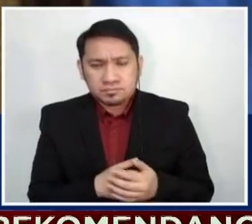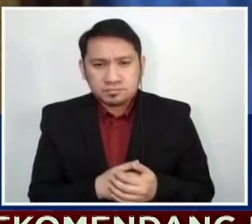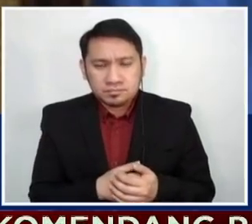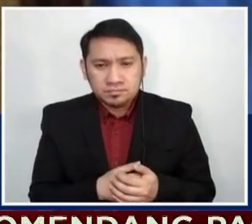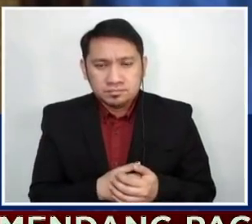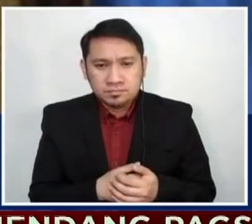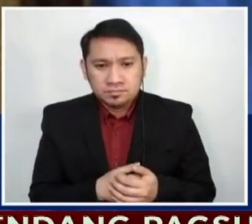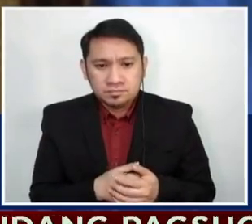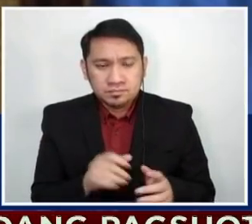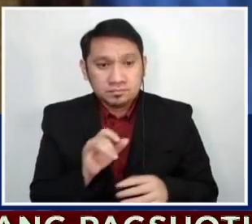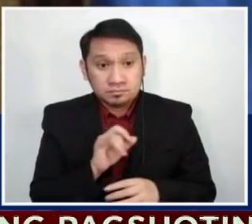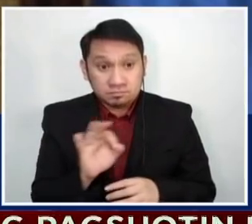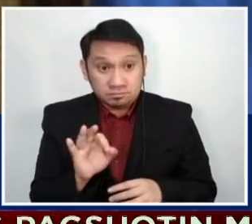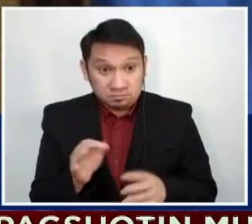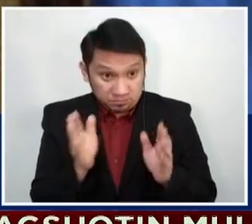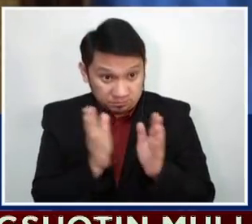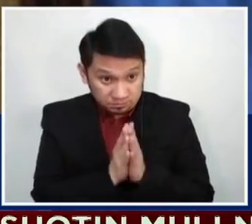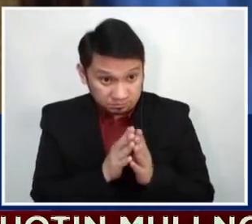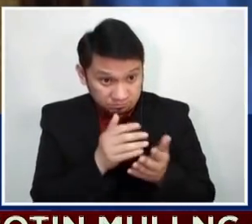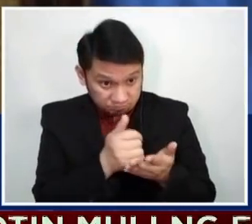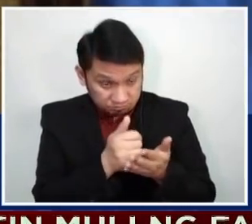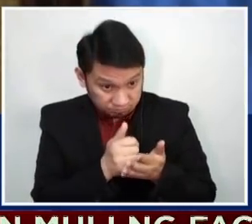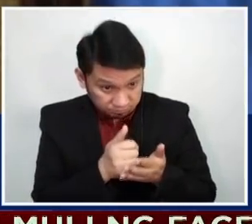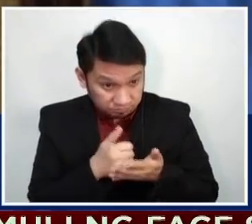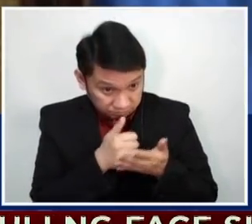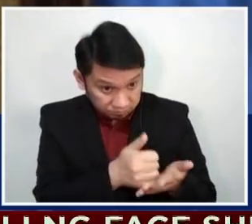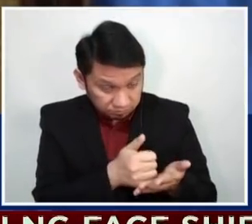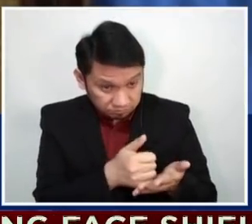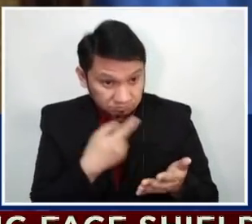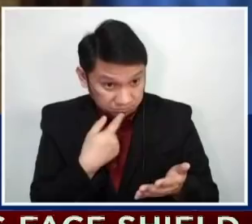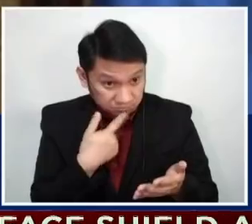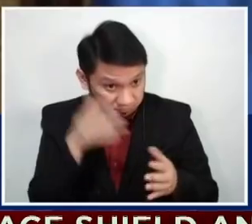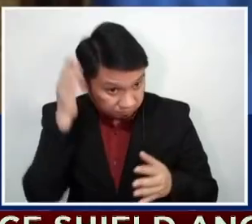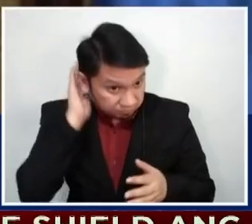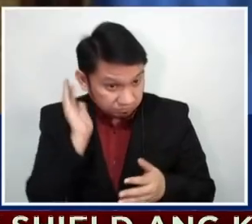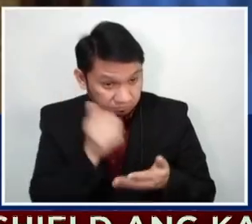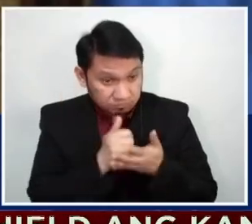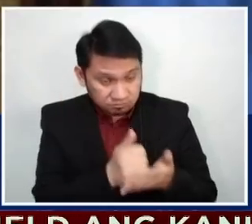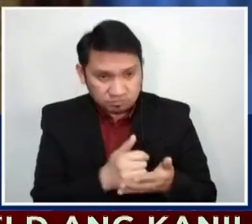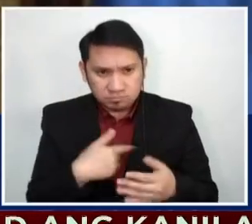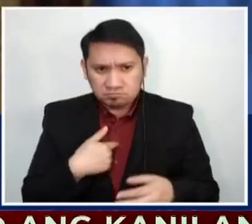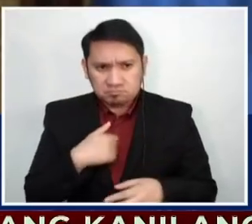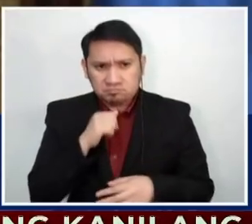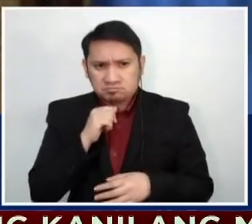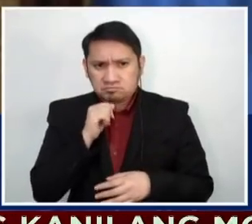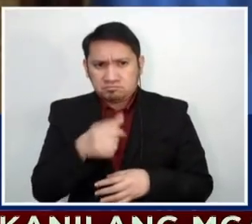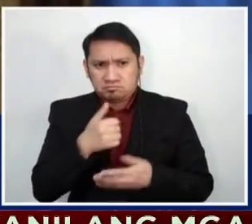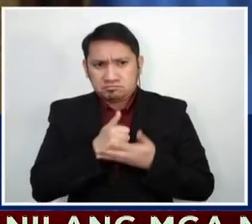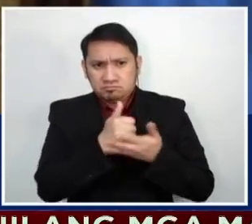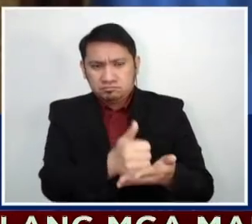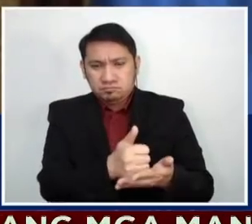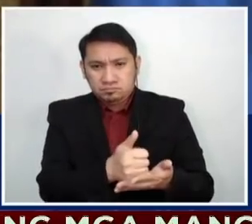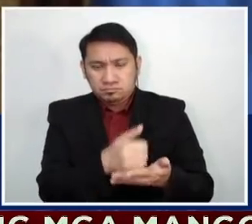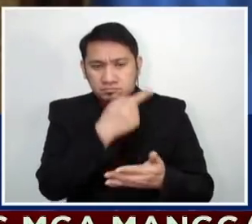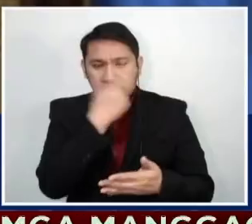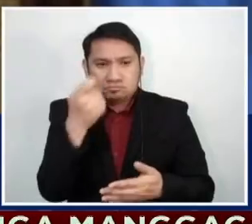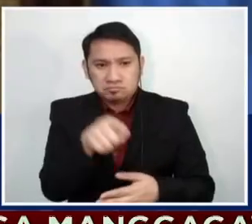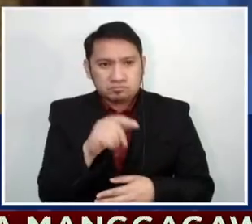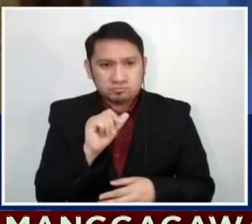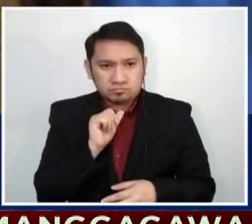Ngayon, kung maghingi kayo ng tulong sa akin, sabihin ko, hindi ako magtulong sa iyo kasi hindi ka